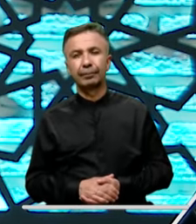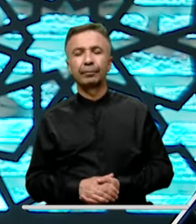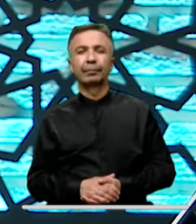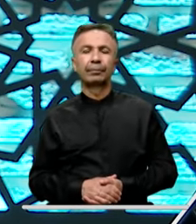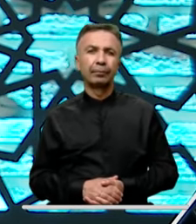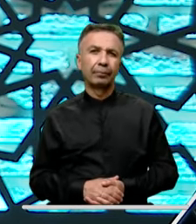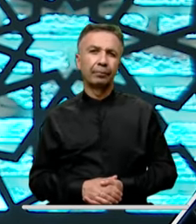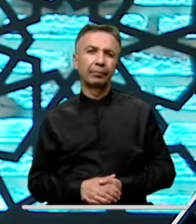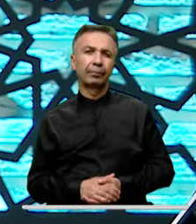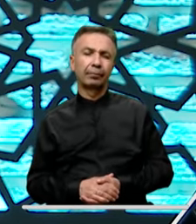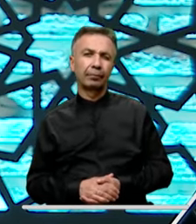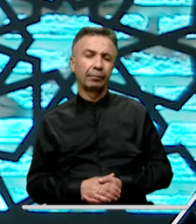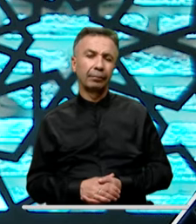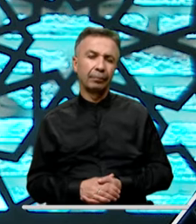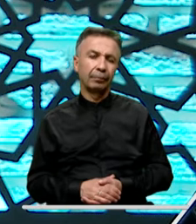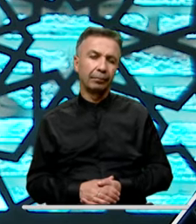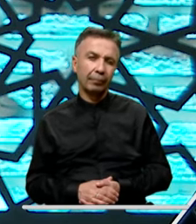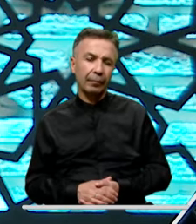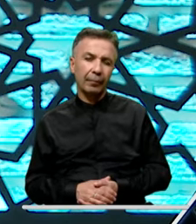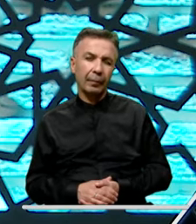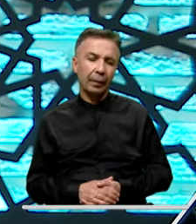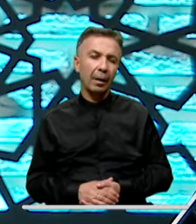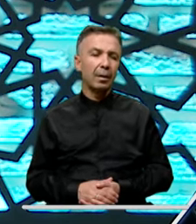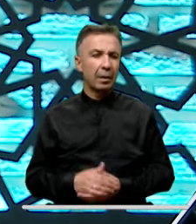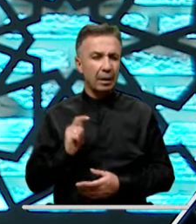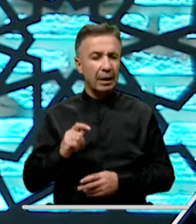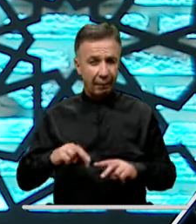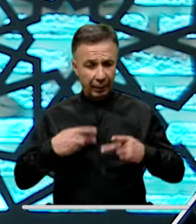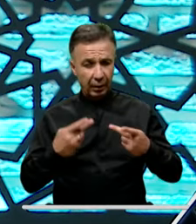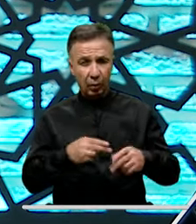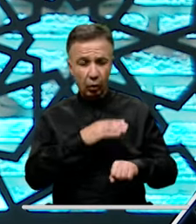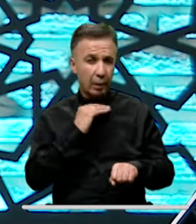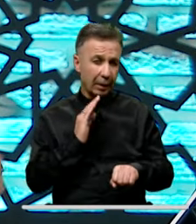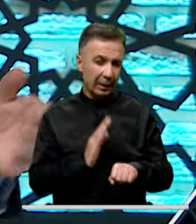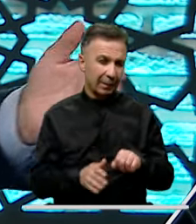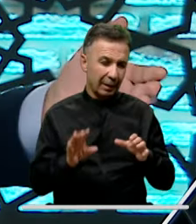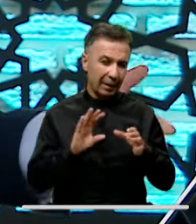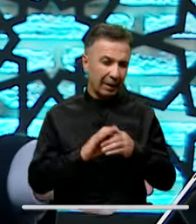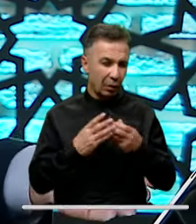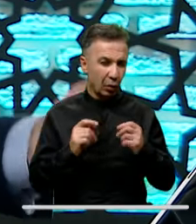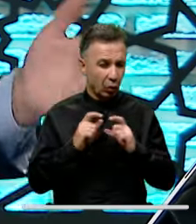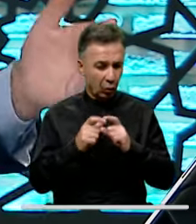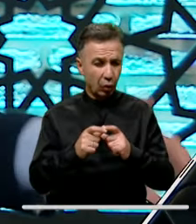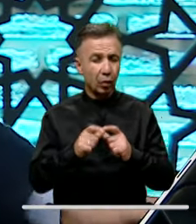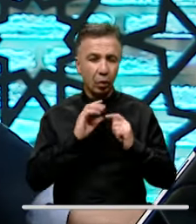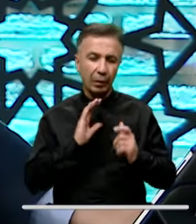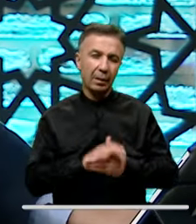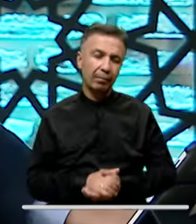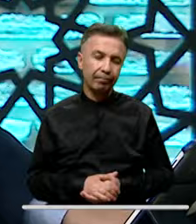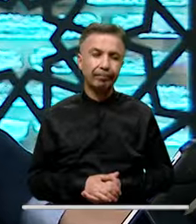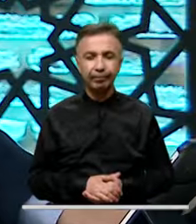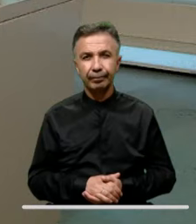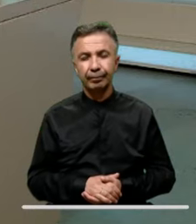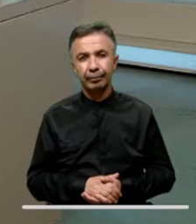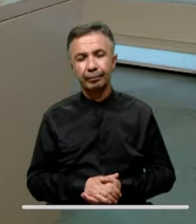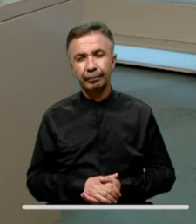teşekkür ediyorum. Çünkü yaklaşan Kurban Bayramı günlerinde hakikaten vekalet yoluyla kurbanla alakalı çok soru geliyor burada.